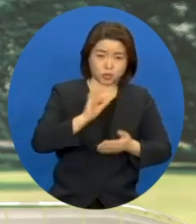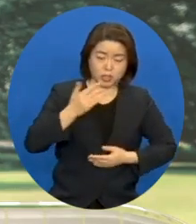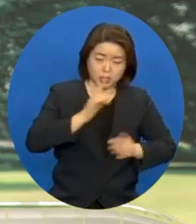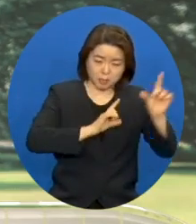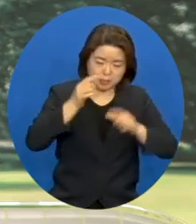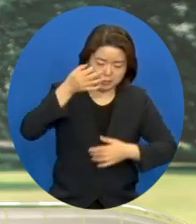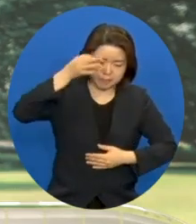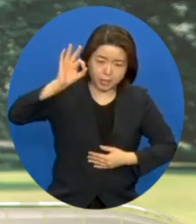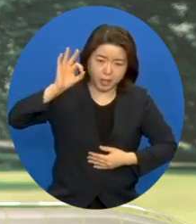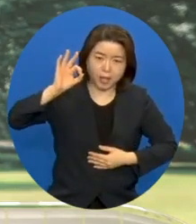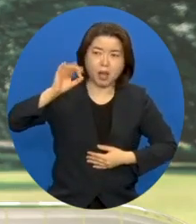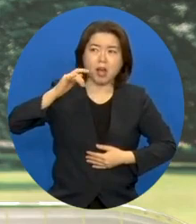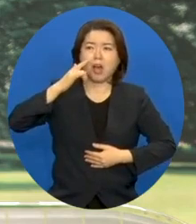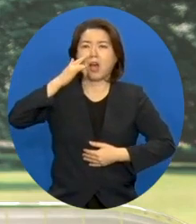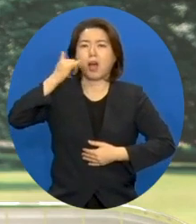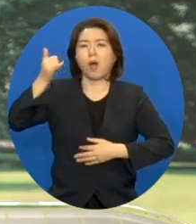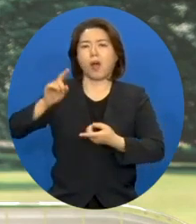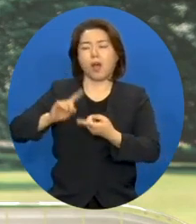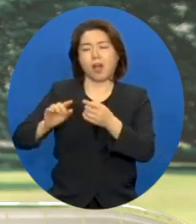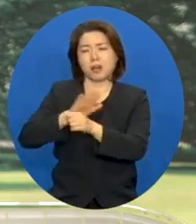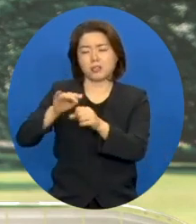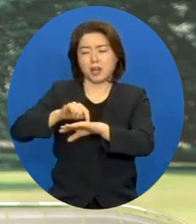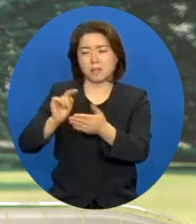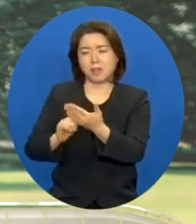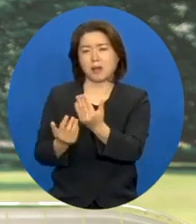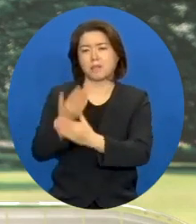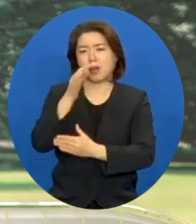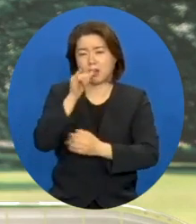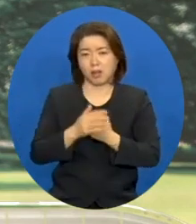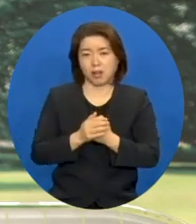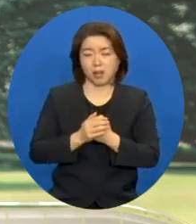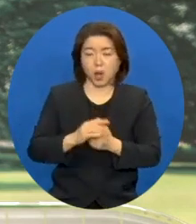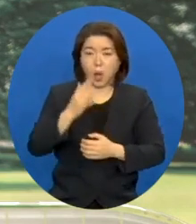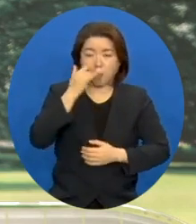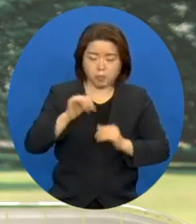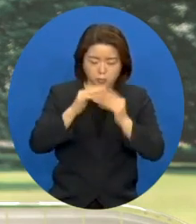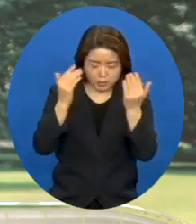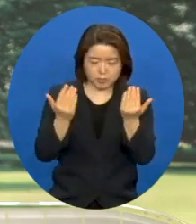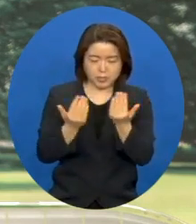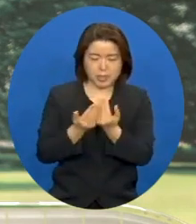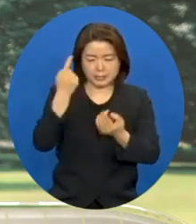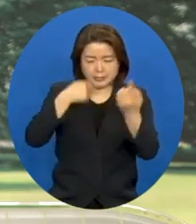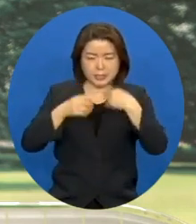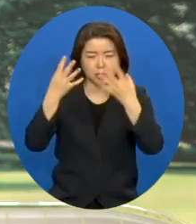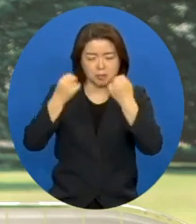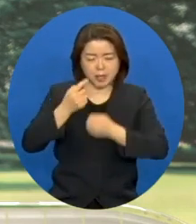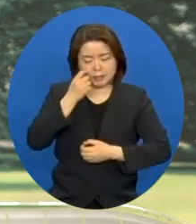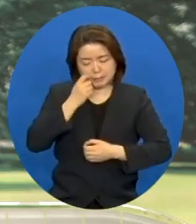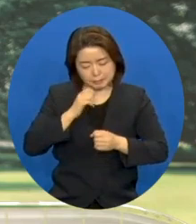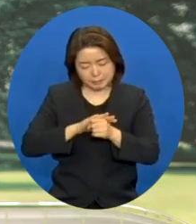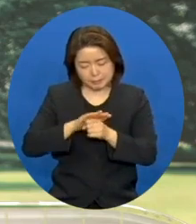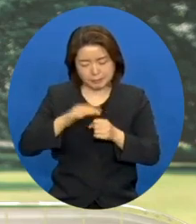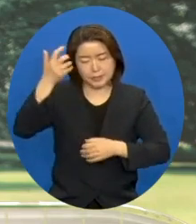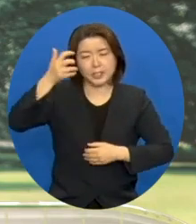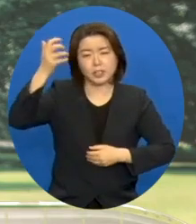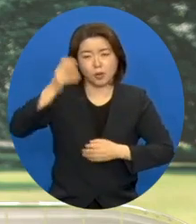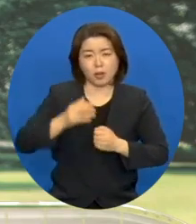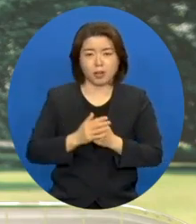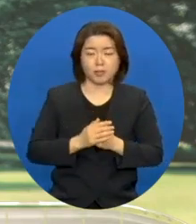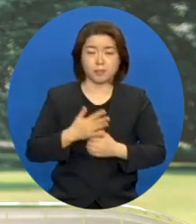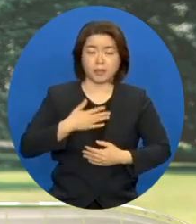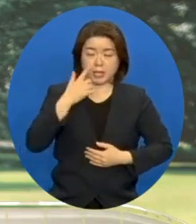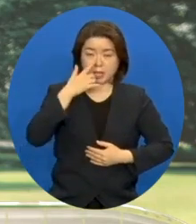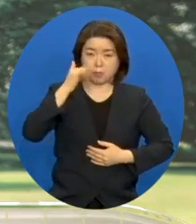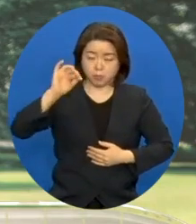용서와 사랑의 마음이 일어났습니다. 두 분 모두 상처 많은 불쌍한 영혼이었습니다. 부모가 되어보니 부모의